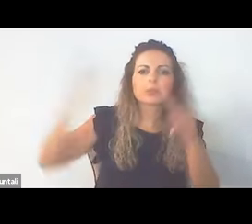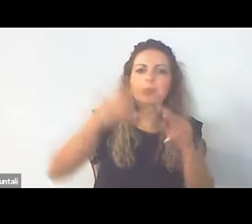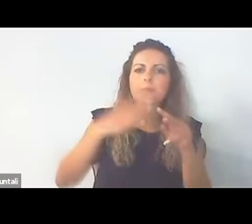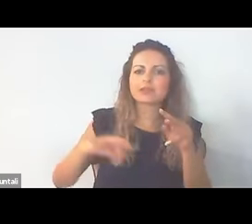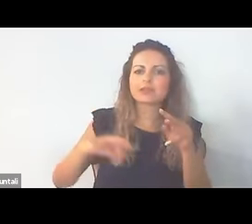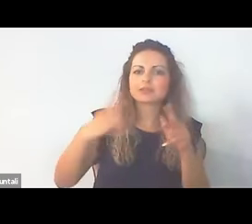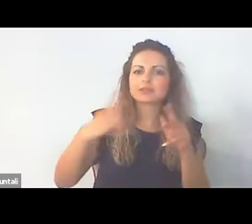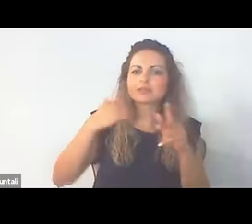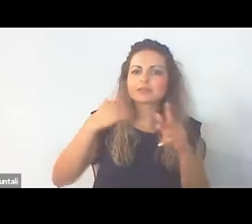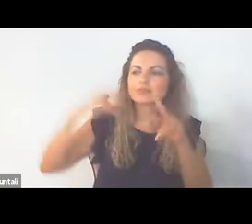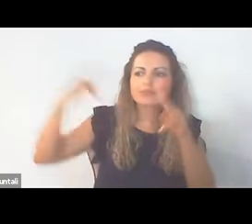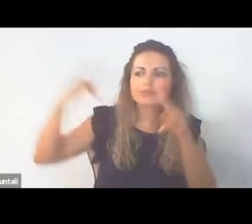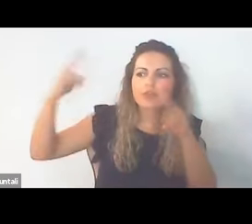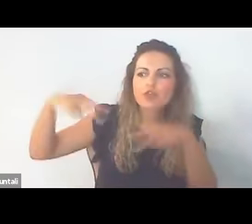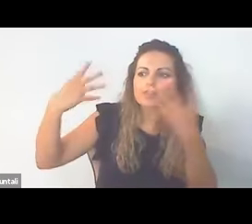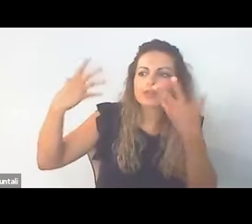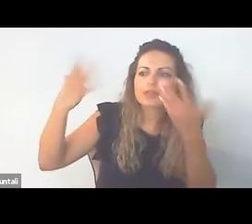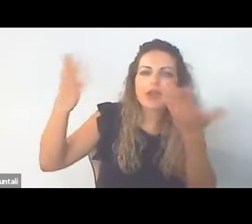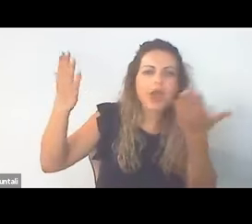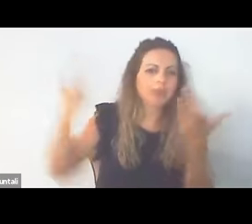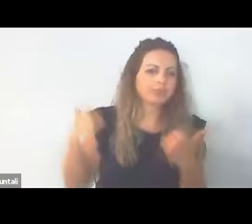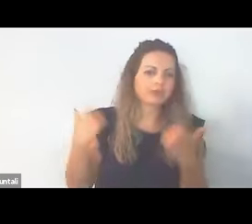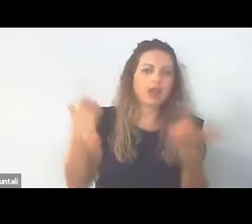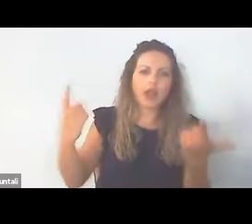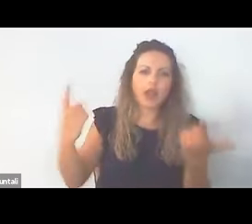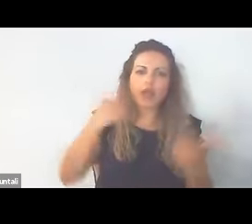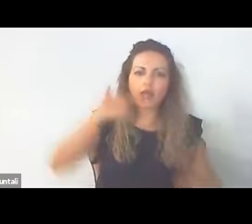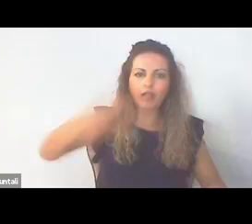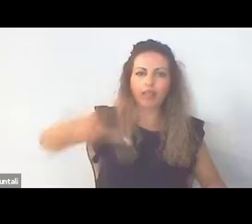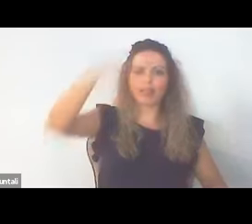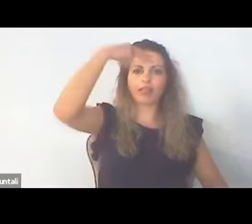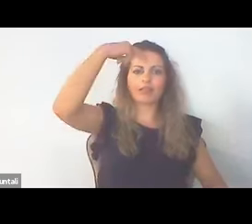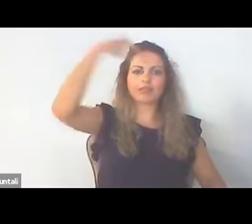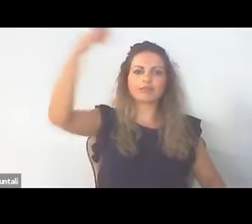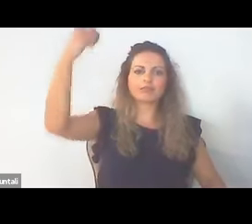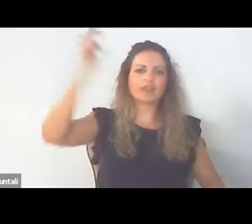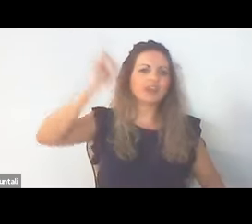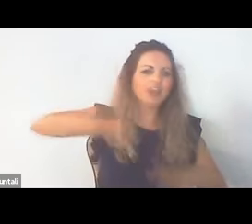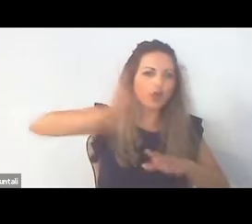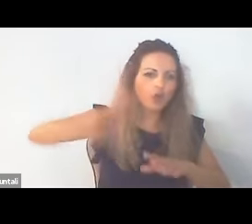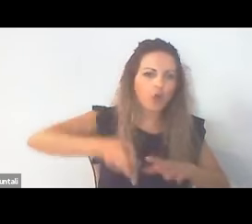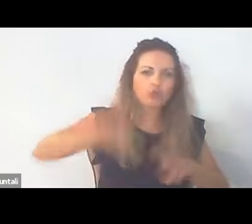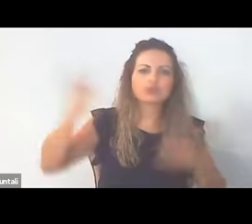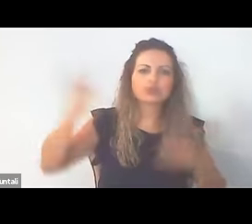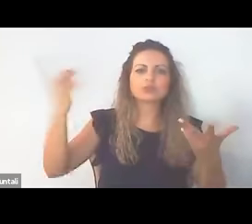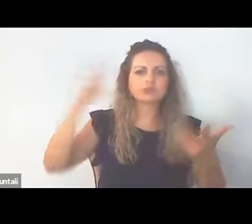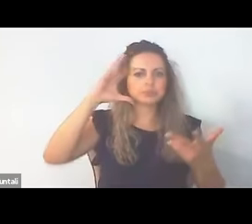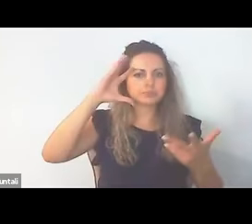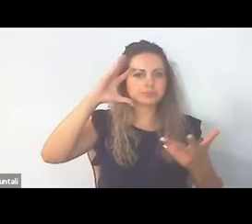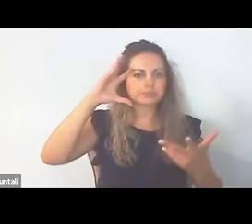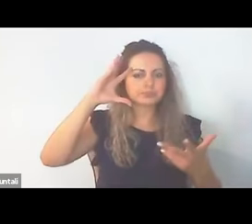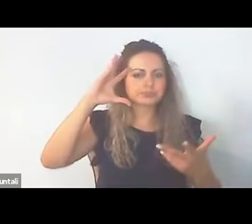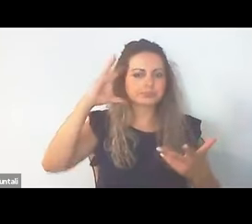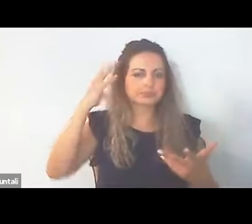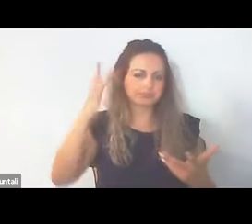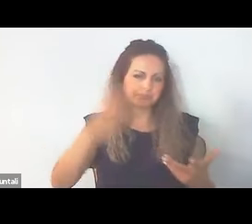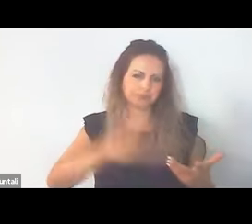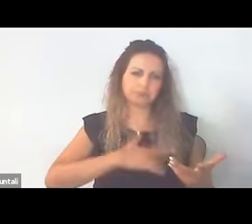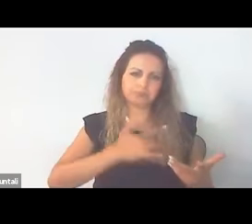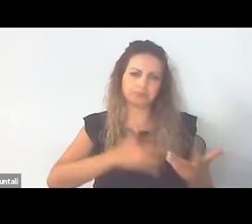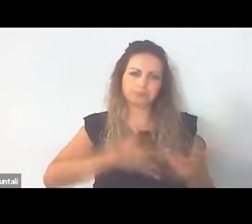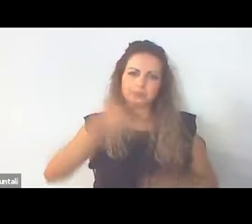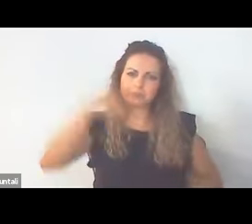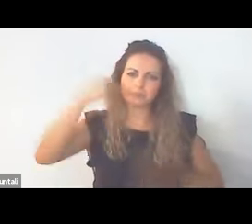τέρας, βιαστής ή ψυχασθενής, όπως πολύ συχνά ακούγεται στο μέτωπό τους. Και εδώ θέλω να